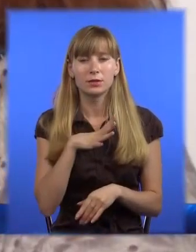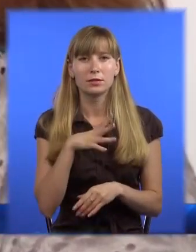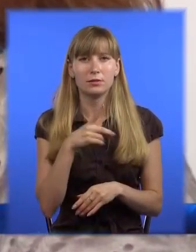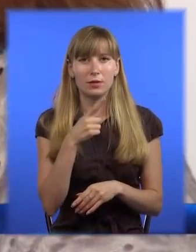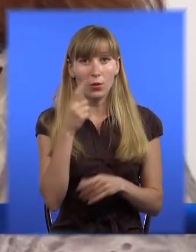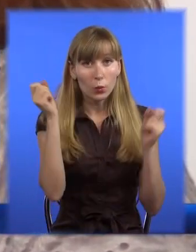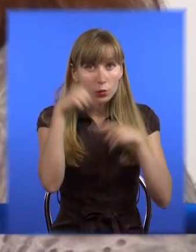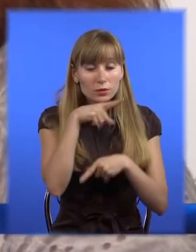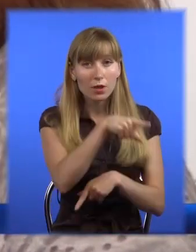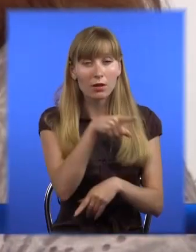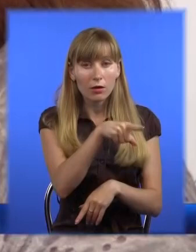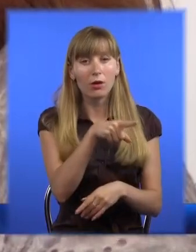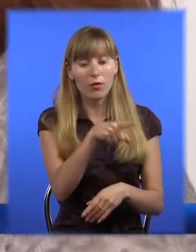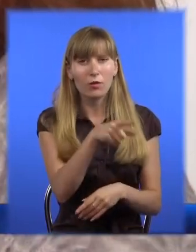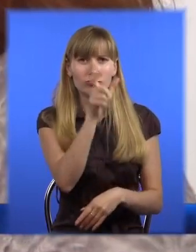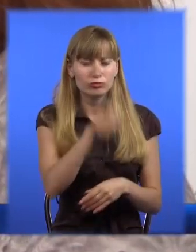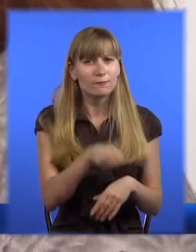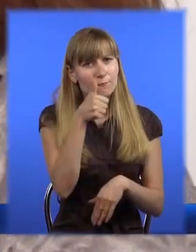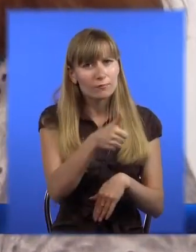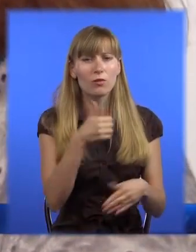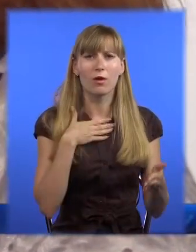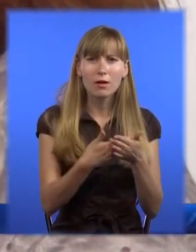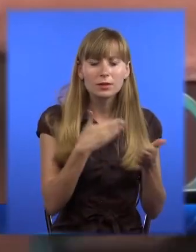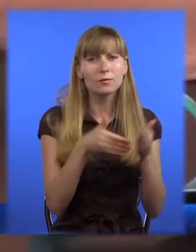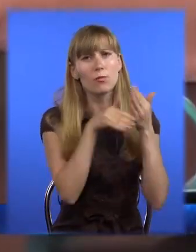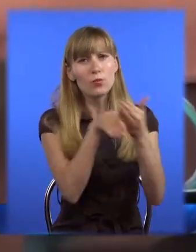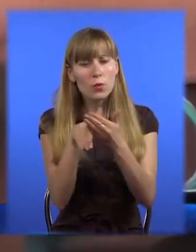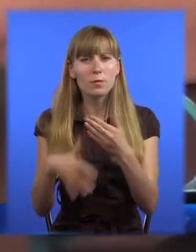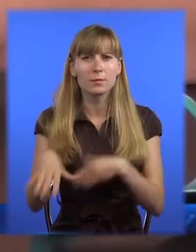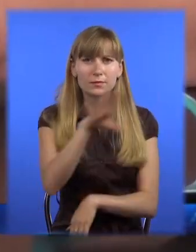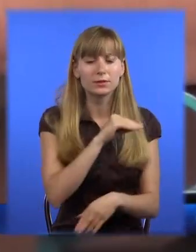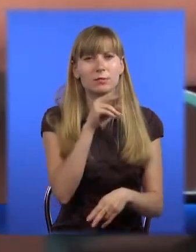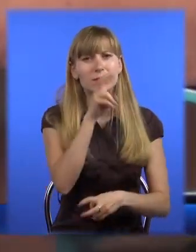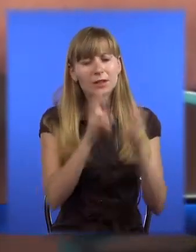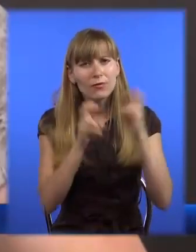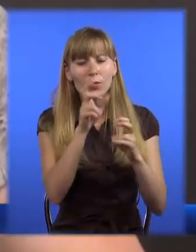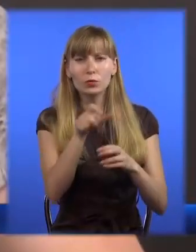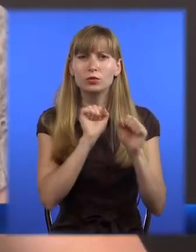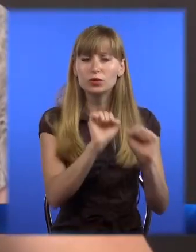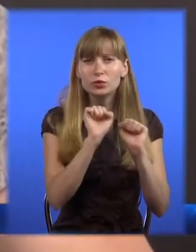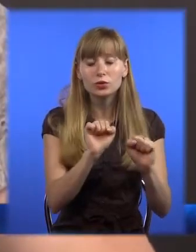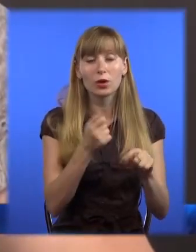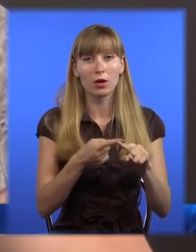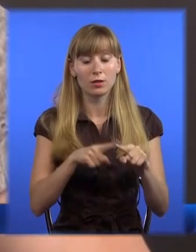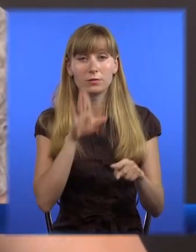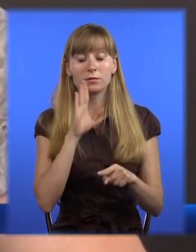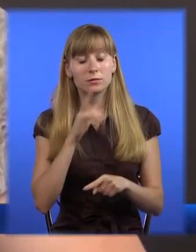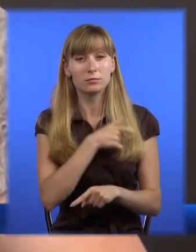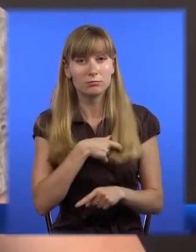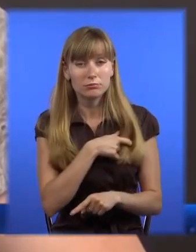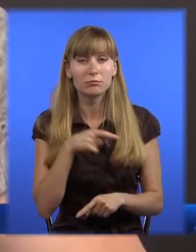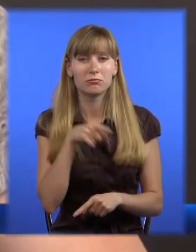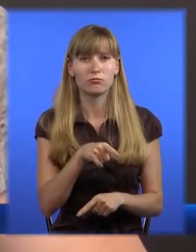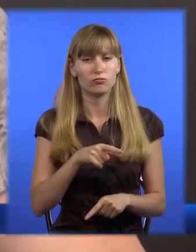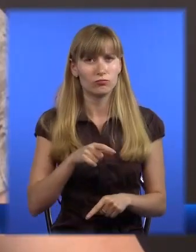Депутат згадує його як активну людину, готову допомагати всім. Та борця за права заводчан. Жінка обурена тим, що